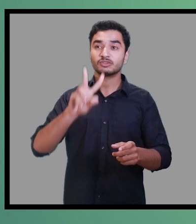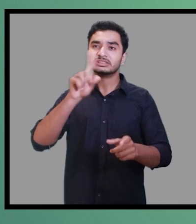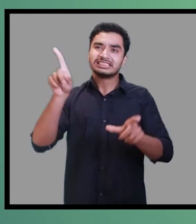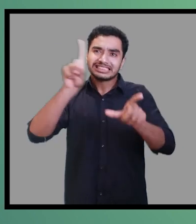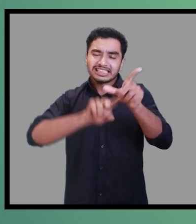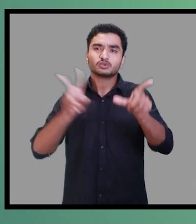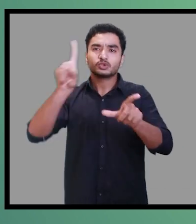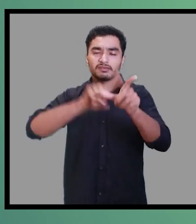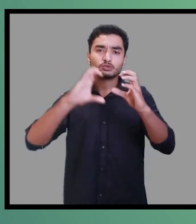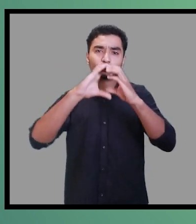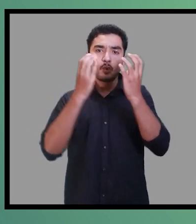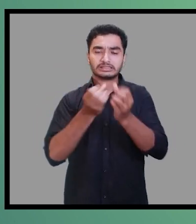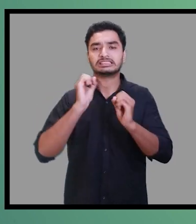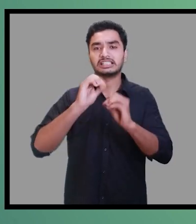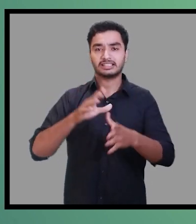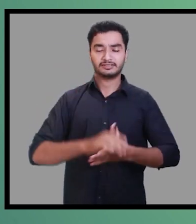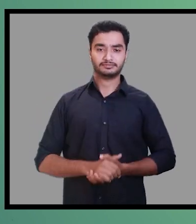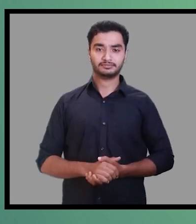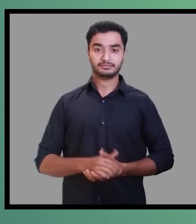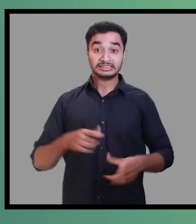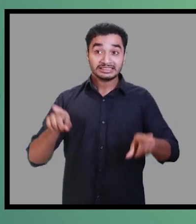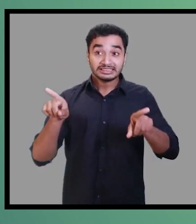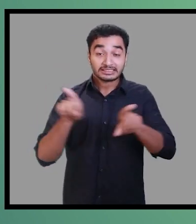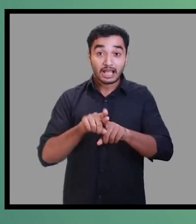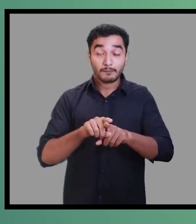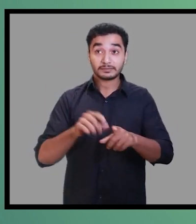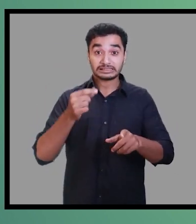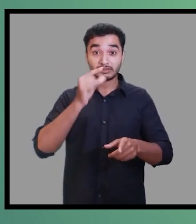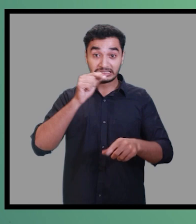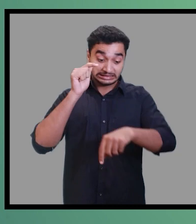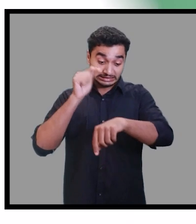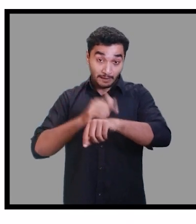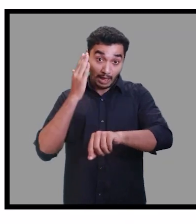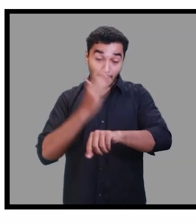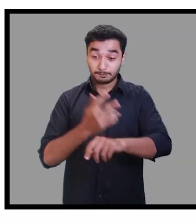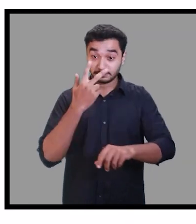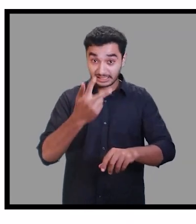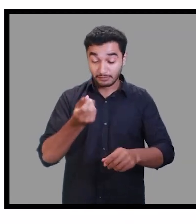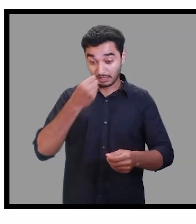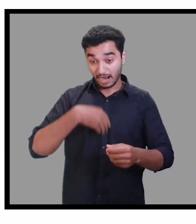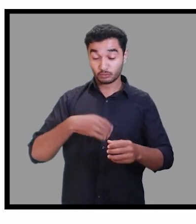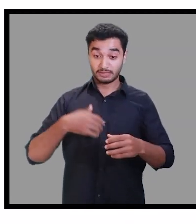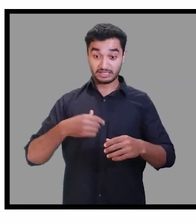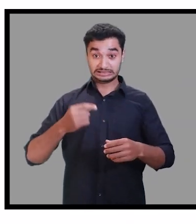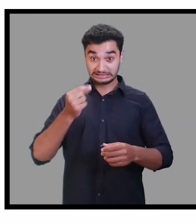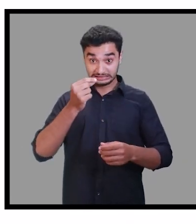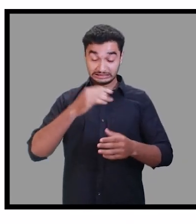کہ 2-1 ہفتے تک دینا پڑتا ہے، اور اگر ہم یہ صحیح طریقے سے لے لیں تو کوئی وجہ نہیں ہے کہ ہمارا السر صحیح نہ ہو